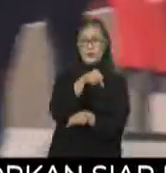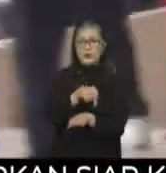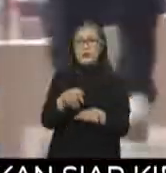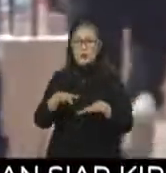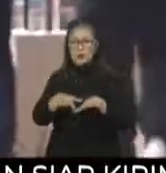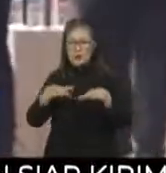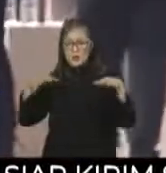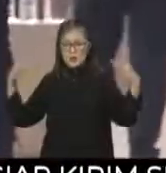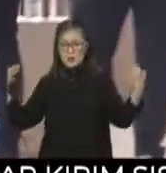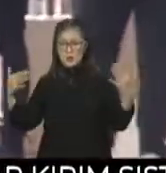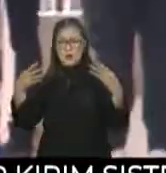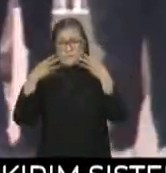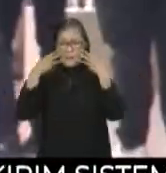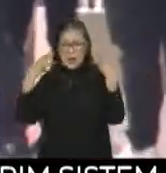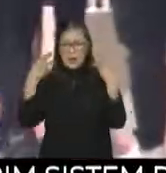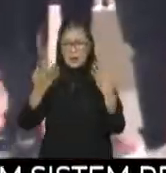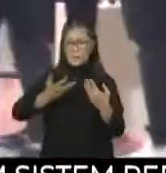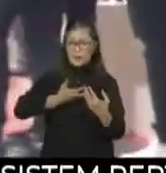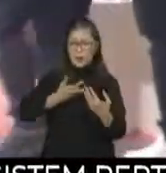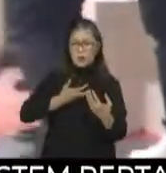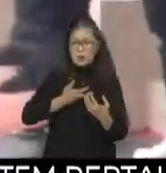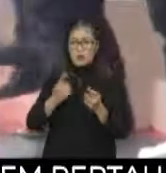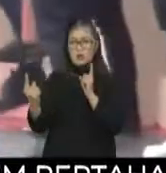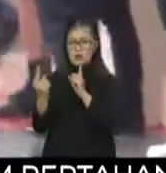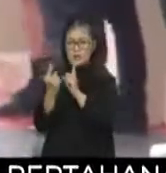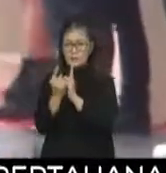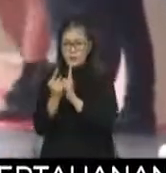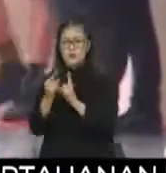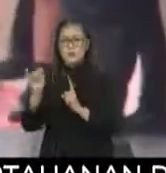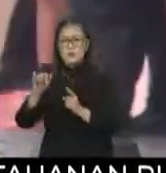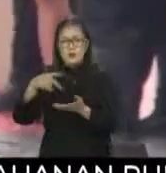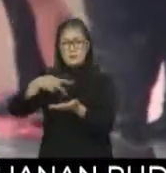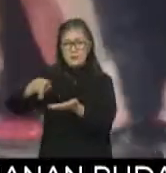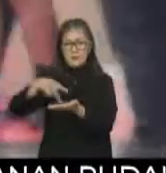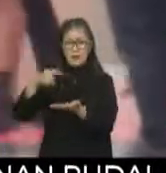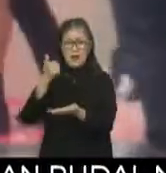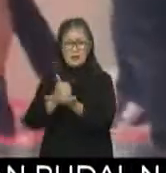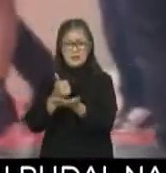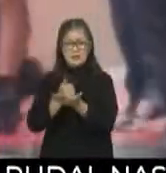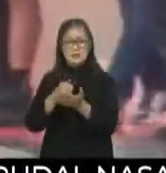Mereka antusias mengikuti coaching klinik. Kali ini, bintang tamu adalah pemain sepak bola asal Brazil, Ronaldhino.